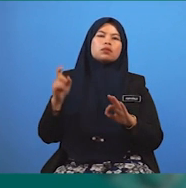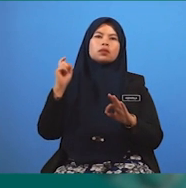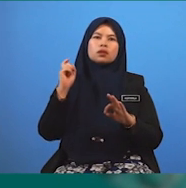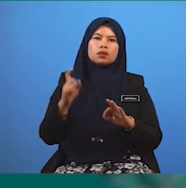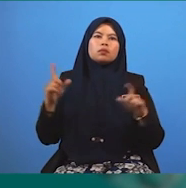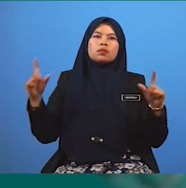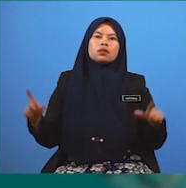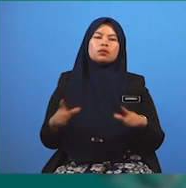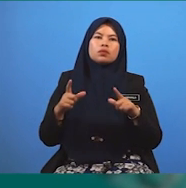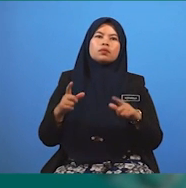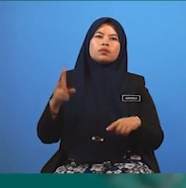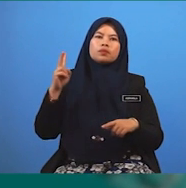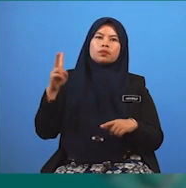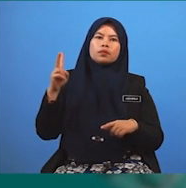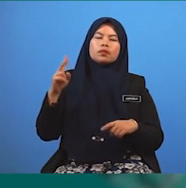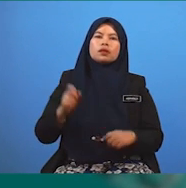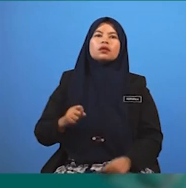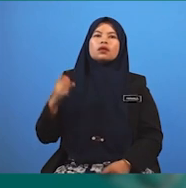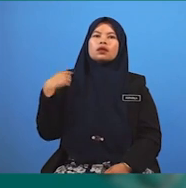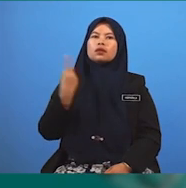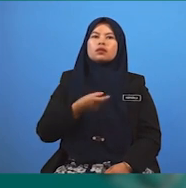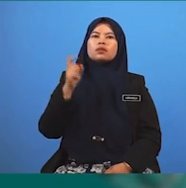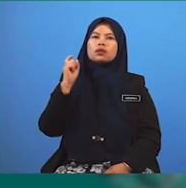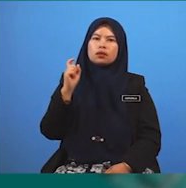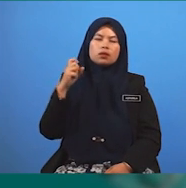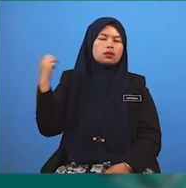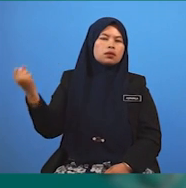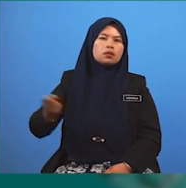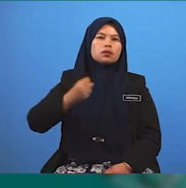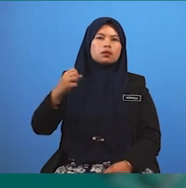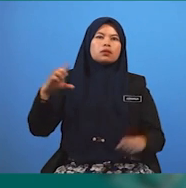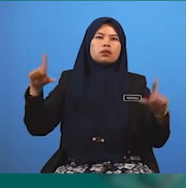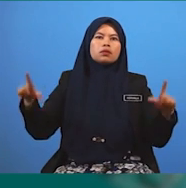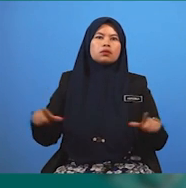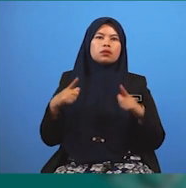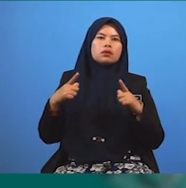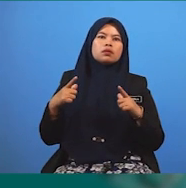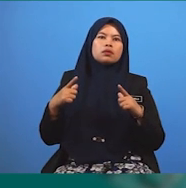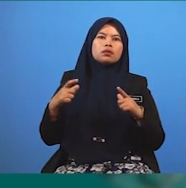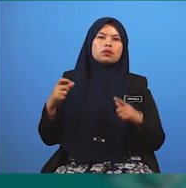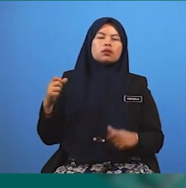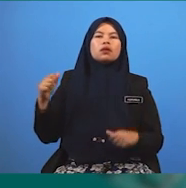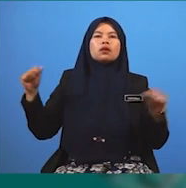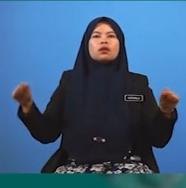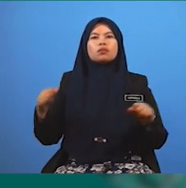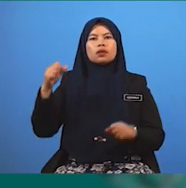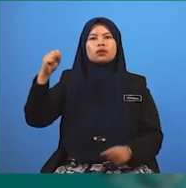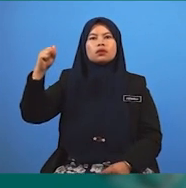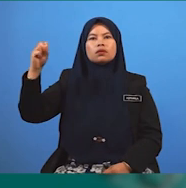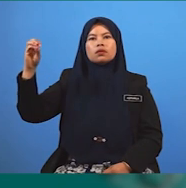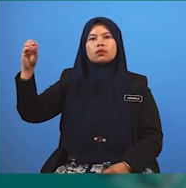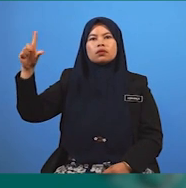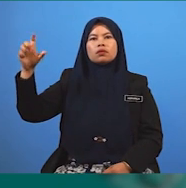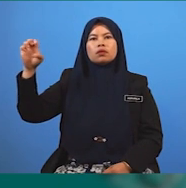mestilah sentiasa melakukan amal soleh dan meninggalkan perkara yang dilarang kerana